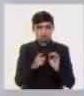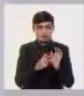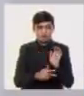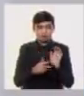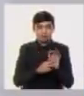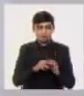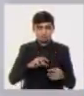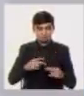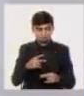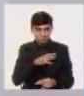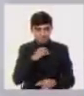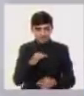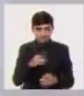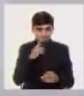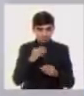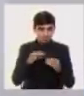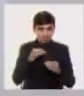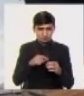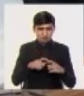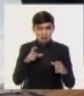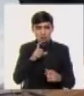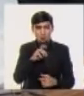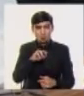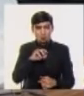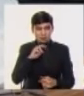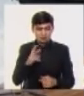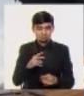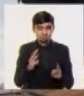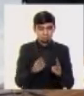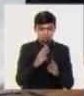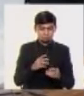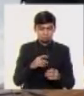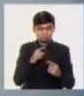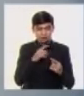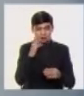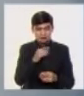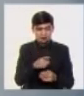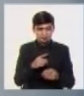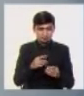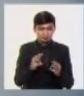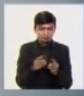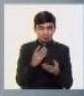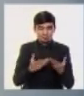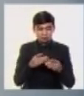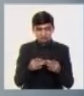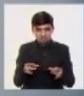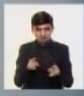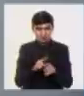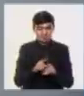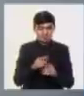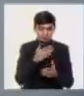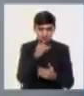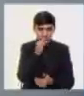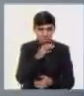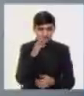Эксперты говорят, что наши деньги сделаны из хлопка, и он достаточно огнестойкий. Купюры не плавятся и не прилипают. Поэтому